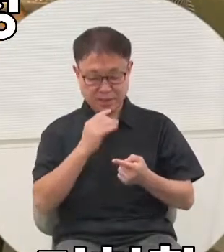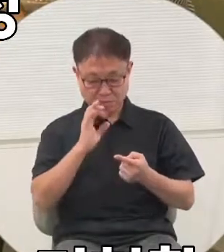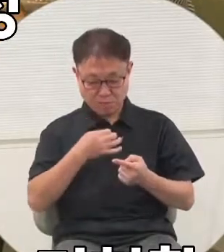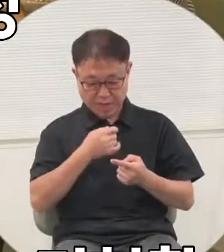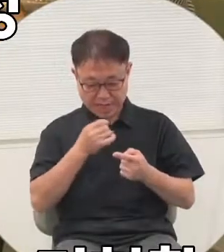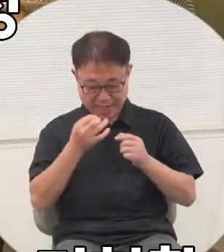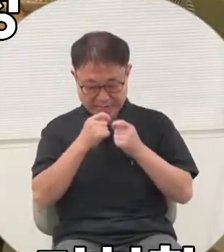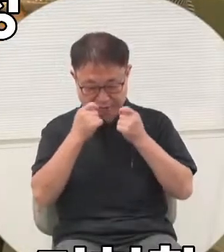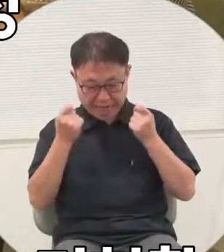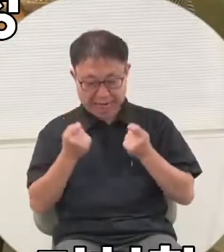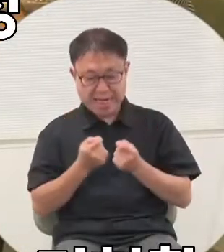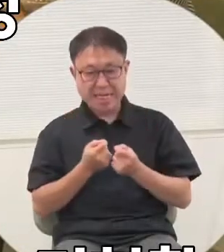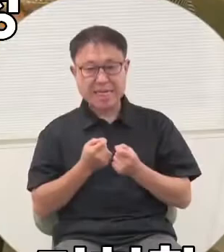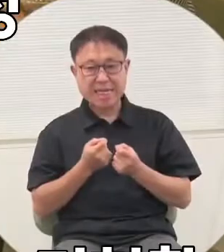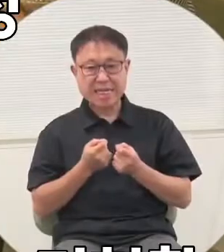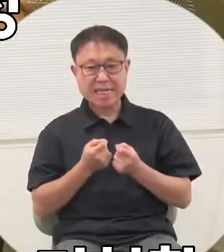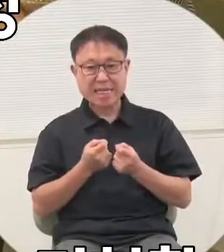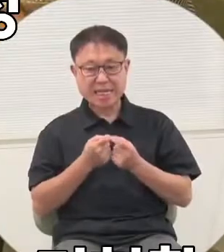개인적인